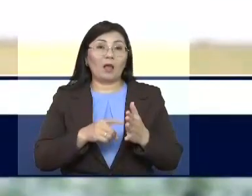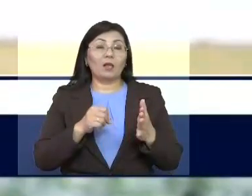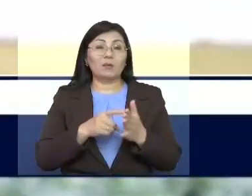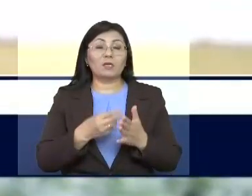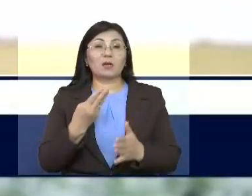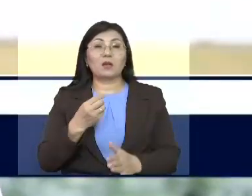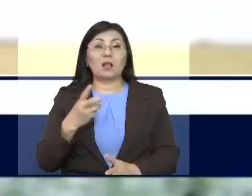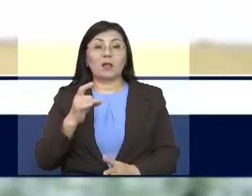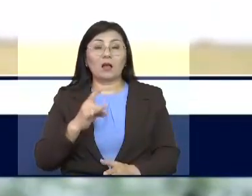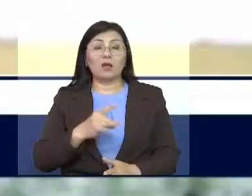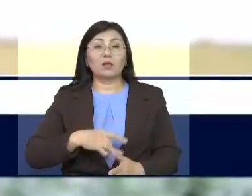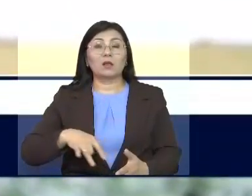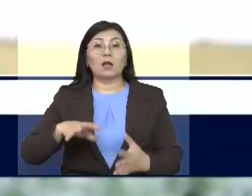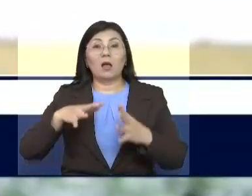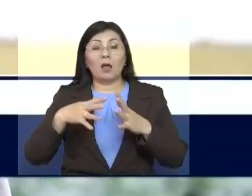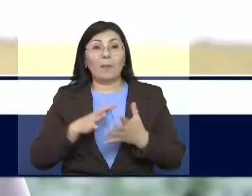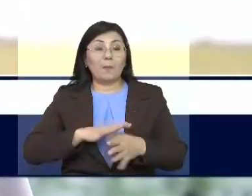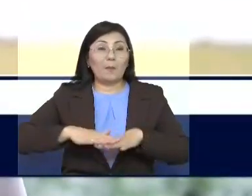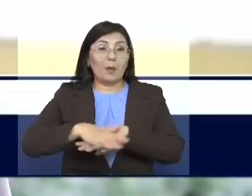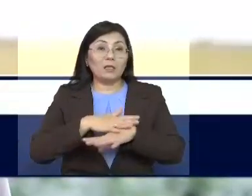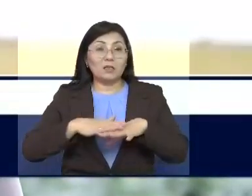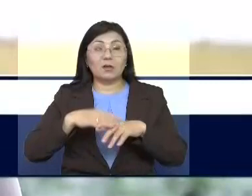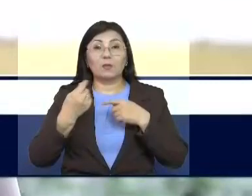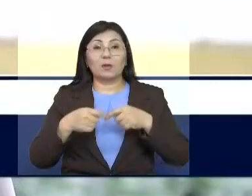қаласында орталық базарға барып,